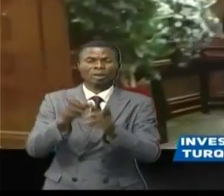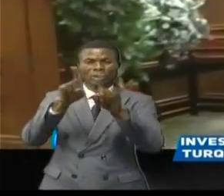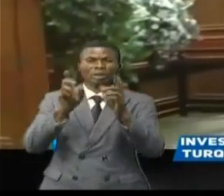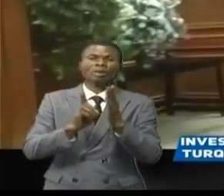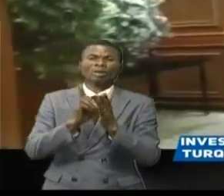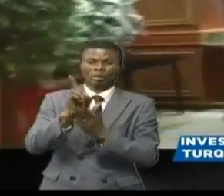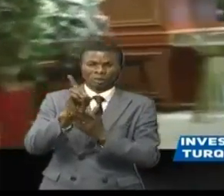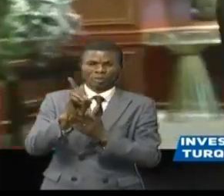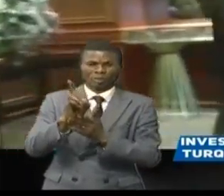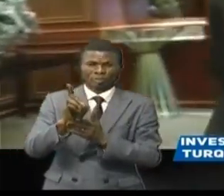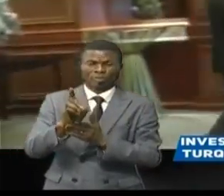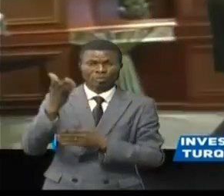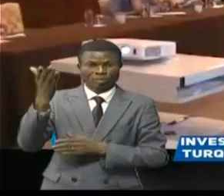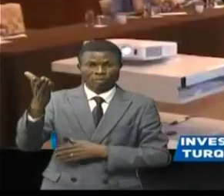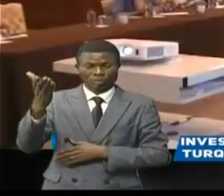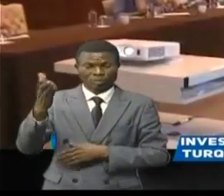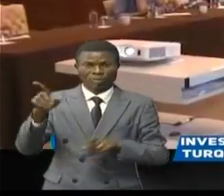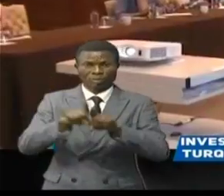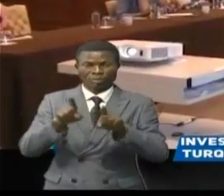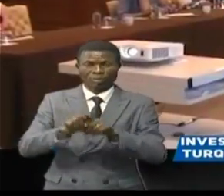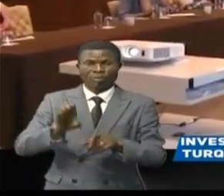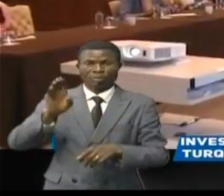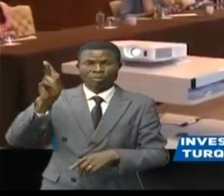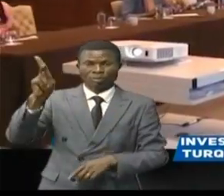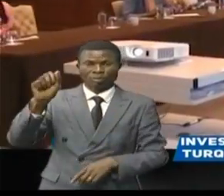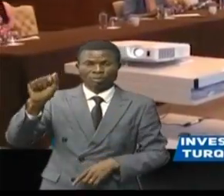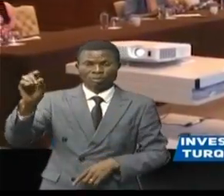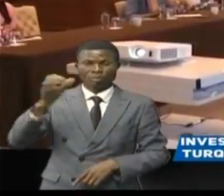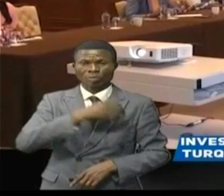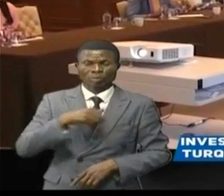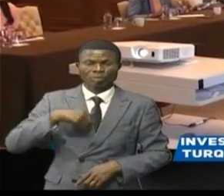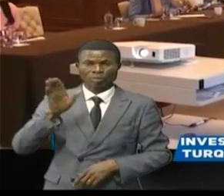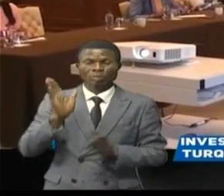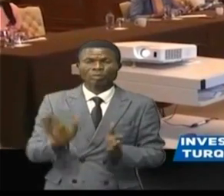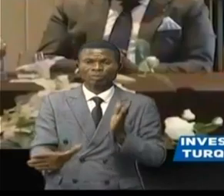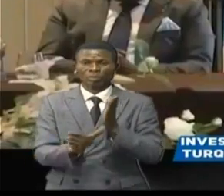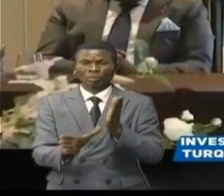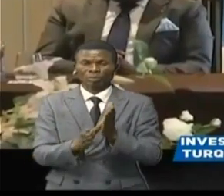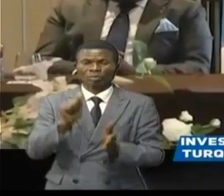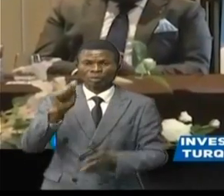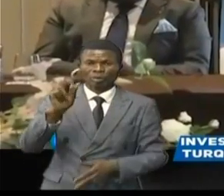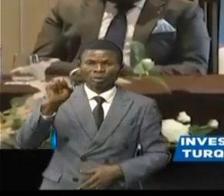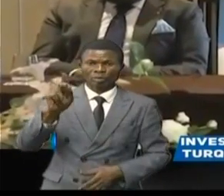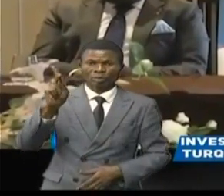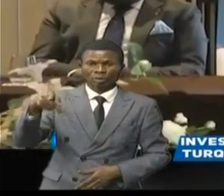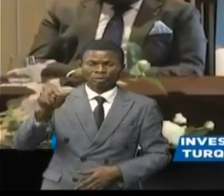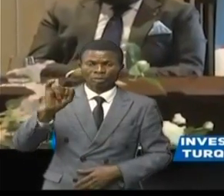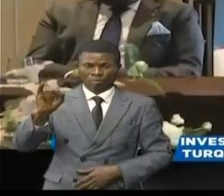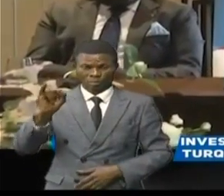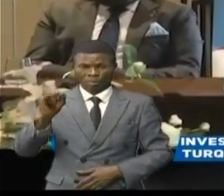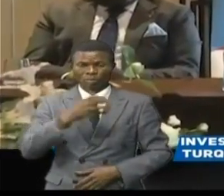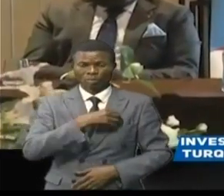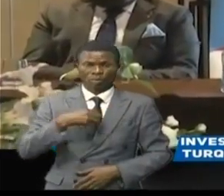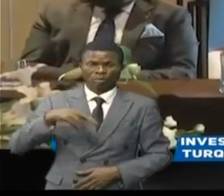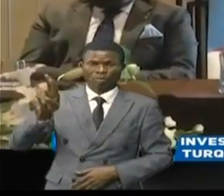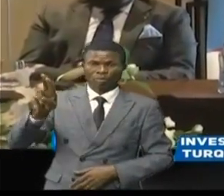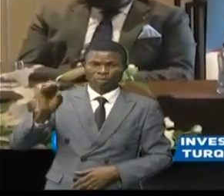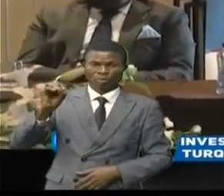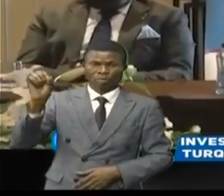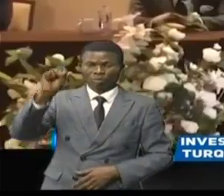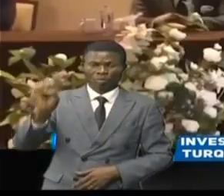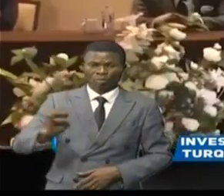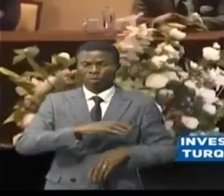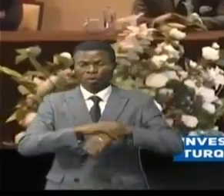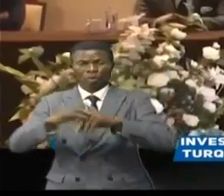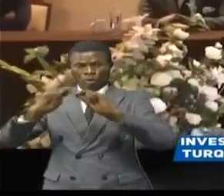développements. À Istanbul, comme à Ankara, la directrice générale adjointe de la NAPI, Mme Rose Doré Bokeleyale, qui conduisait la